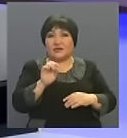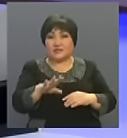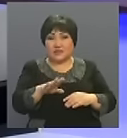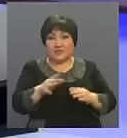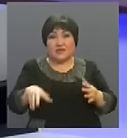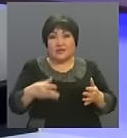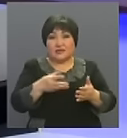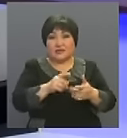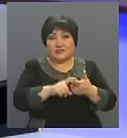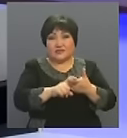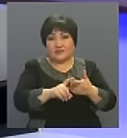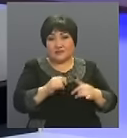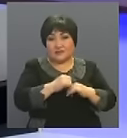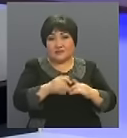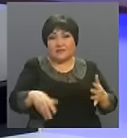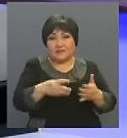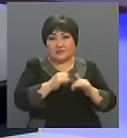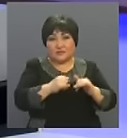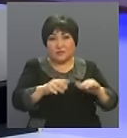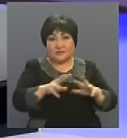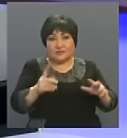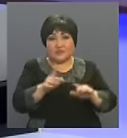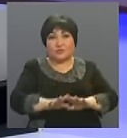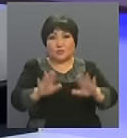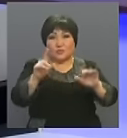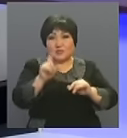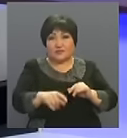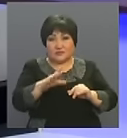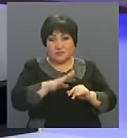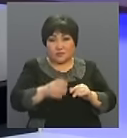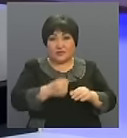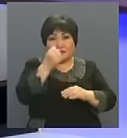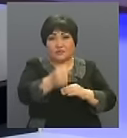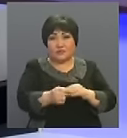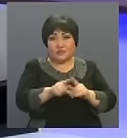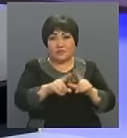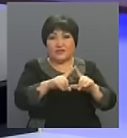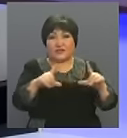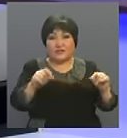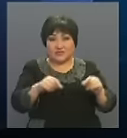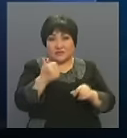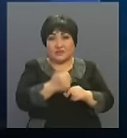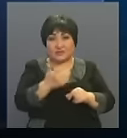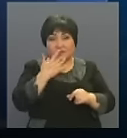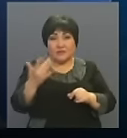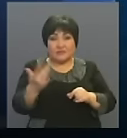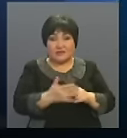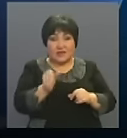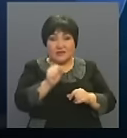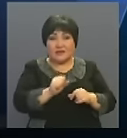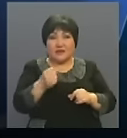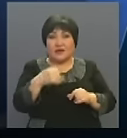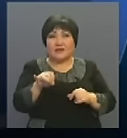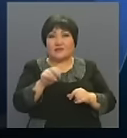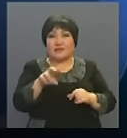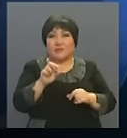министрінің бірінші орынбасары болып тағайындалды. Бұл туралы ведомство басшысы Жеңіс Қасымбек мәлімдеді. Алик Айдарбаев ұзақ жылдан бері